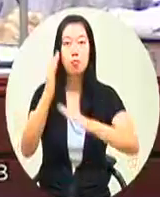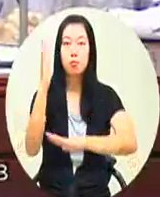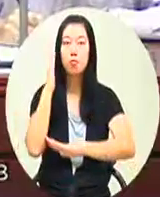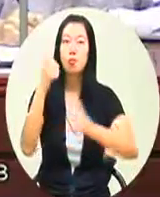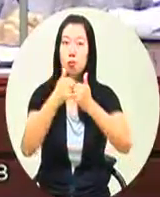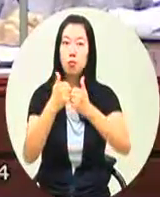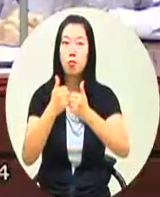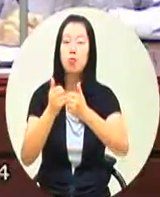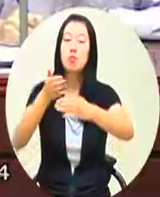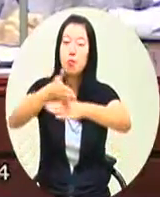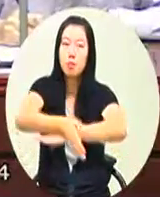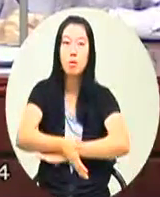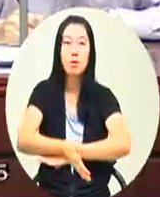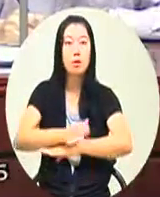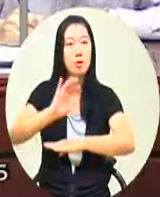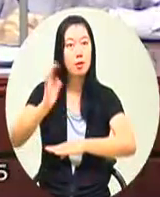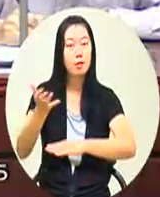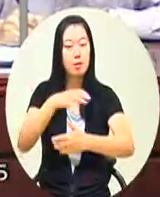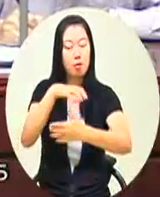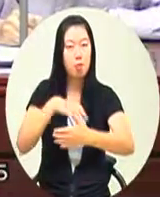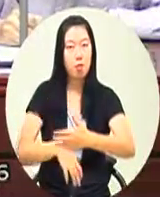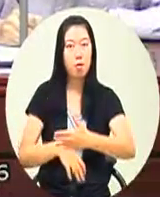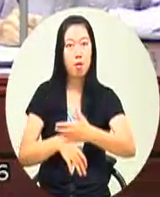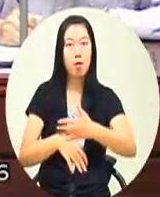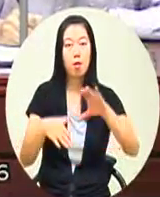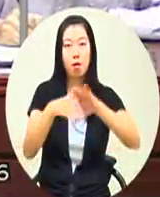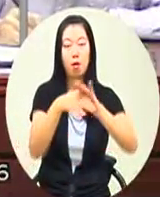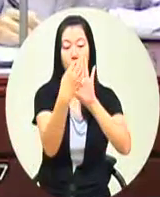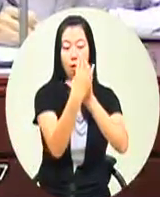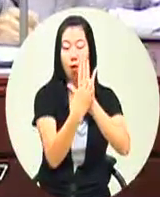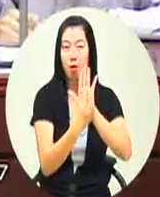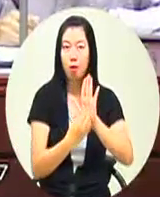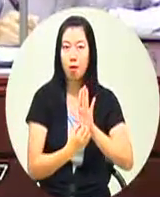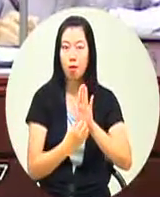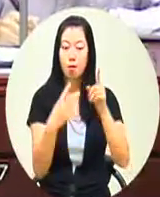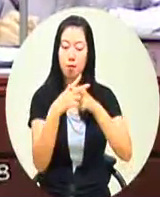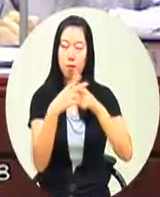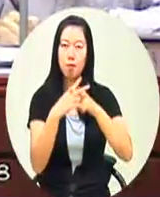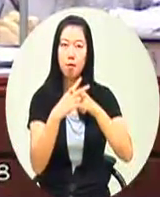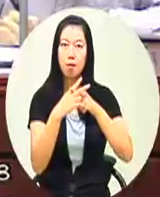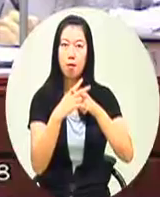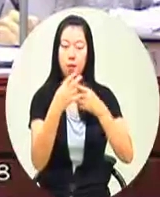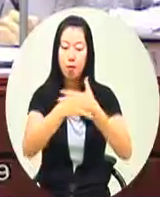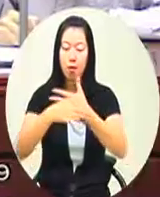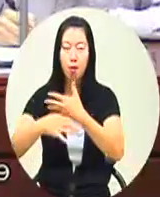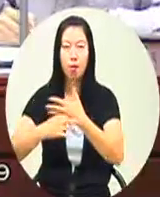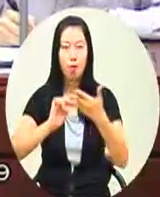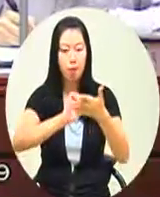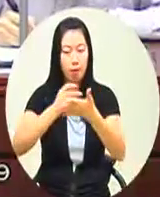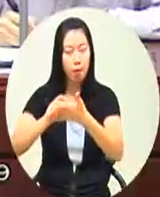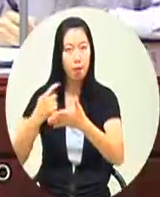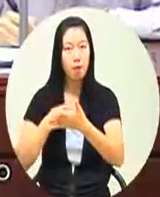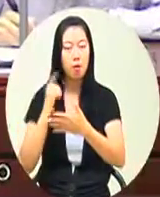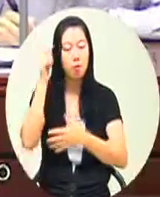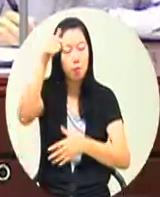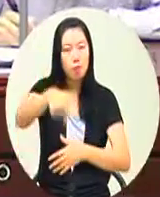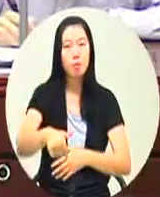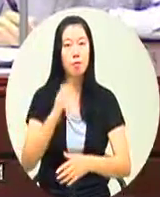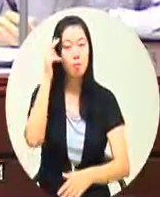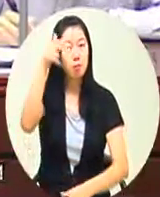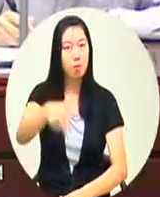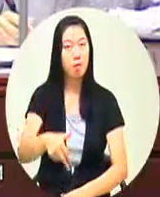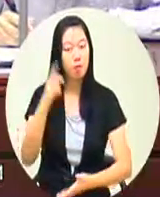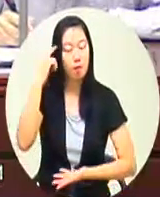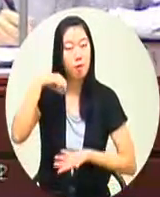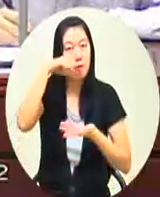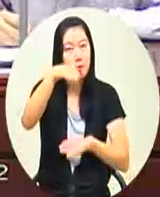通过，但是因为里面有一些文字还有一些小问题，所以我们是大概提下个礼拜。那整个